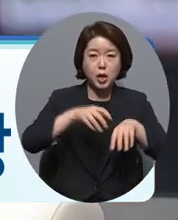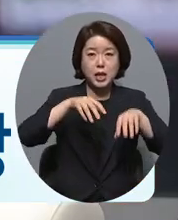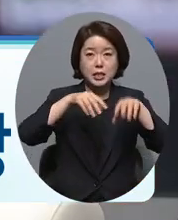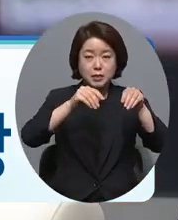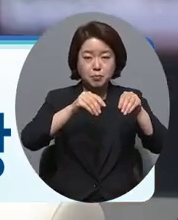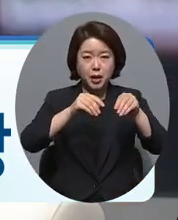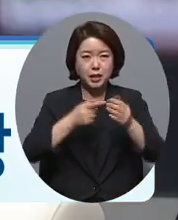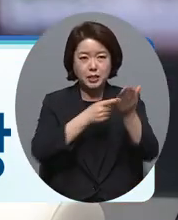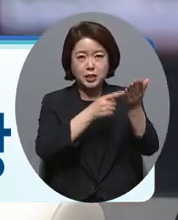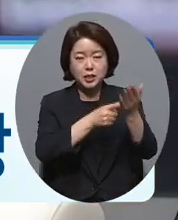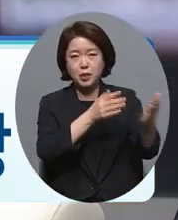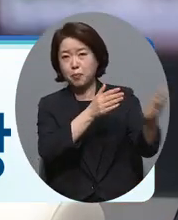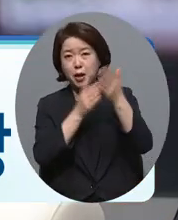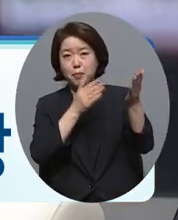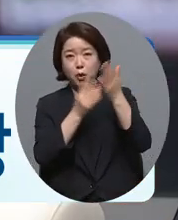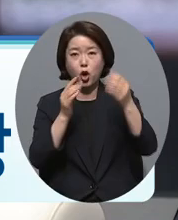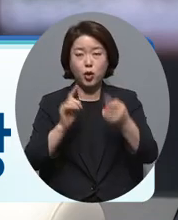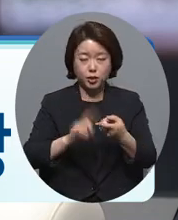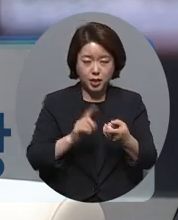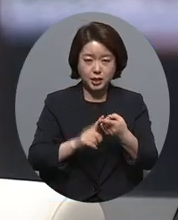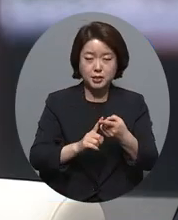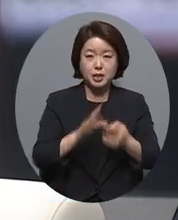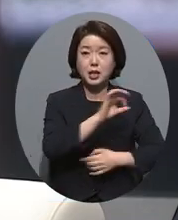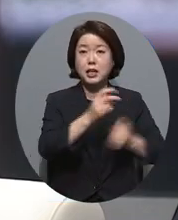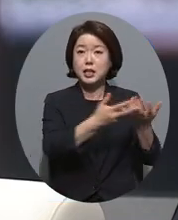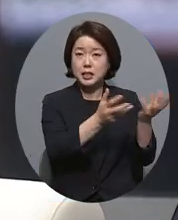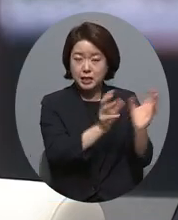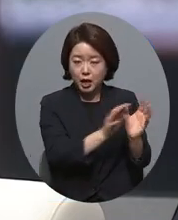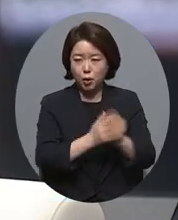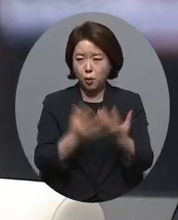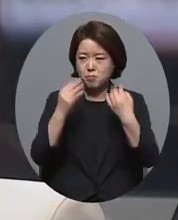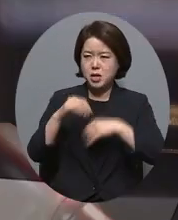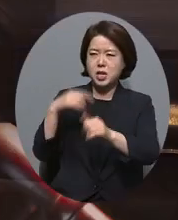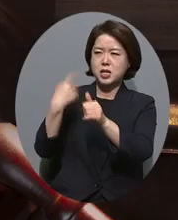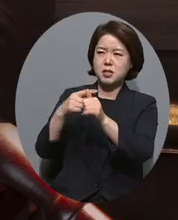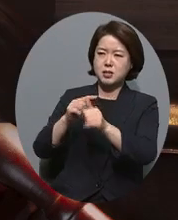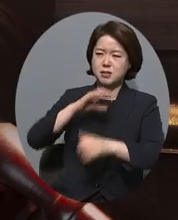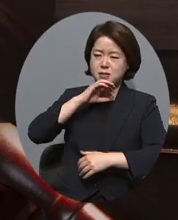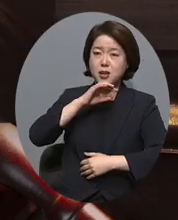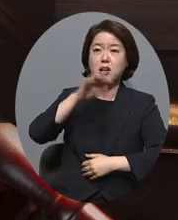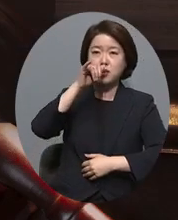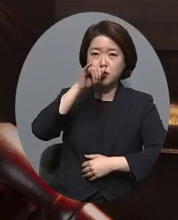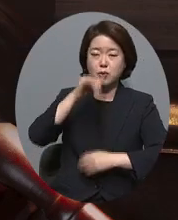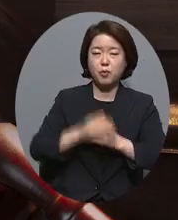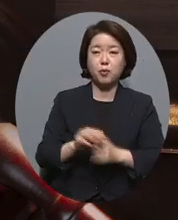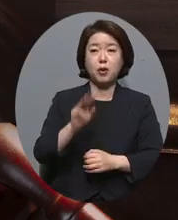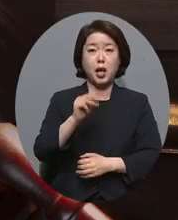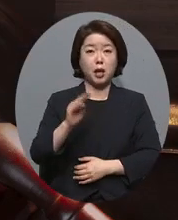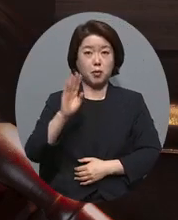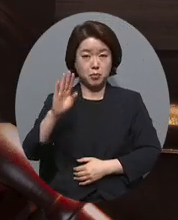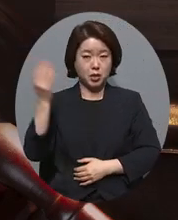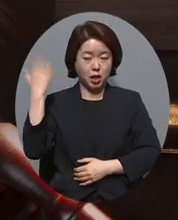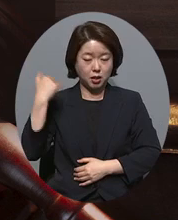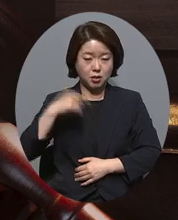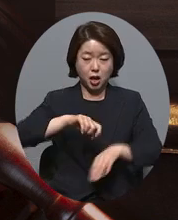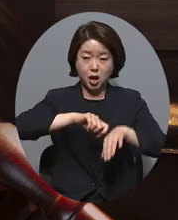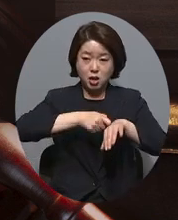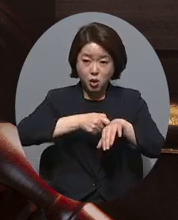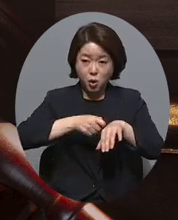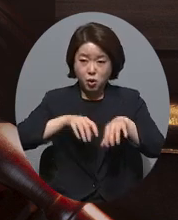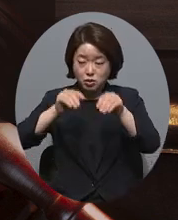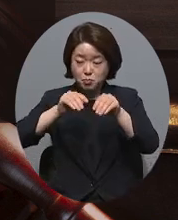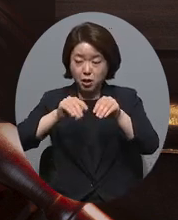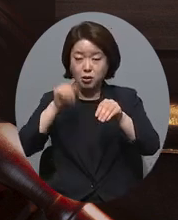받아들여지지 않는 것에 대해서 이제 야권을 비롯해서 많은 비판이 나왔잖아요 특히 MBA 형집행 정지와 비교해서